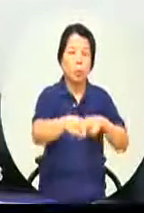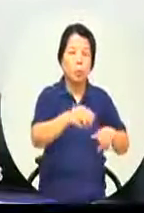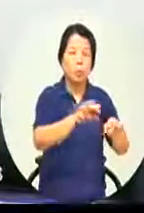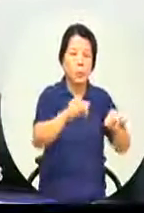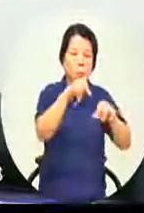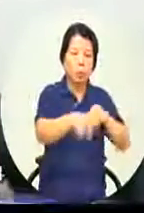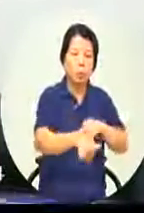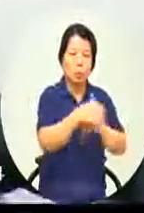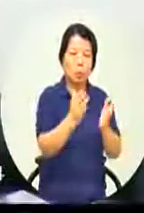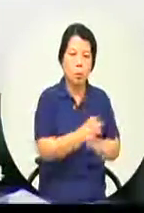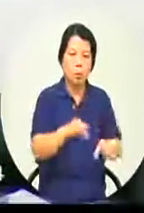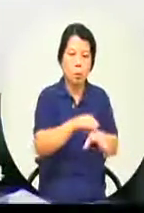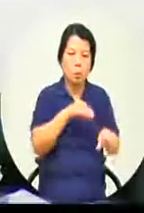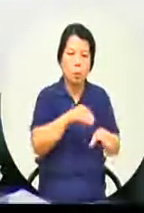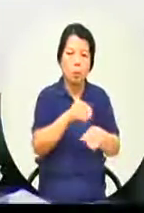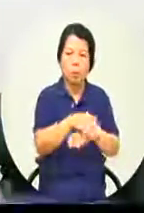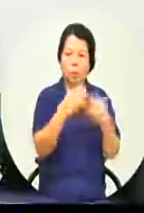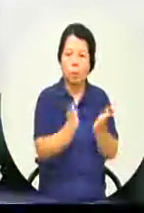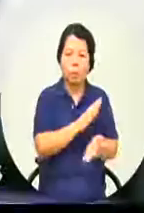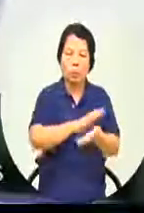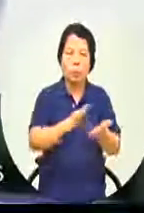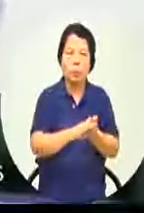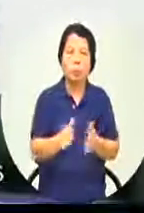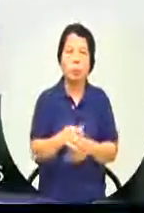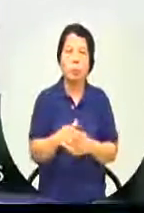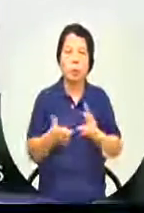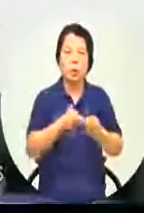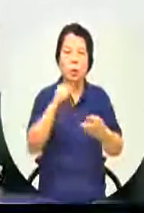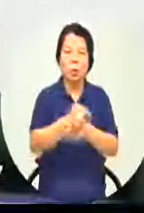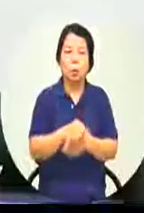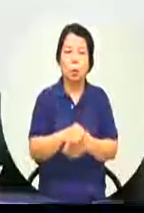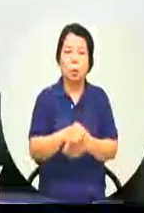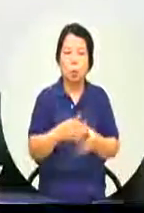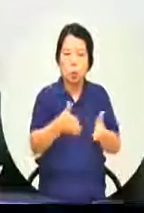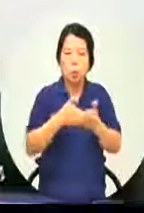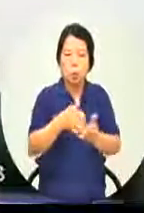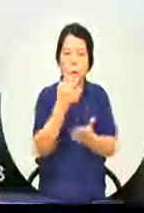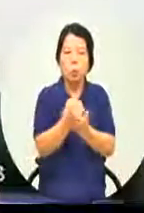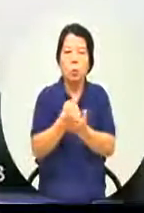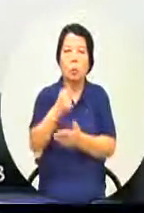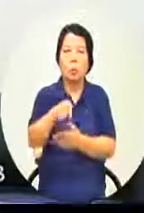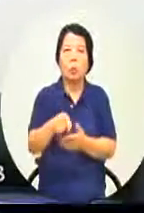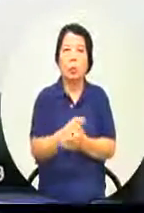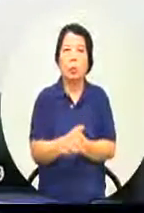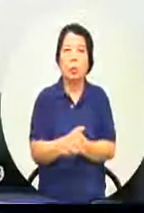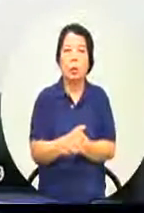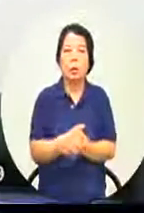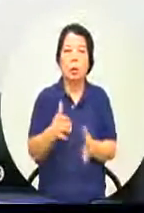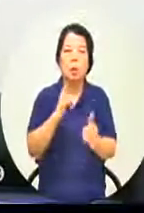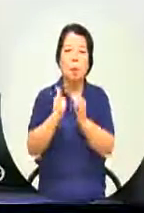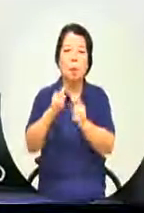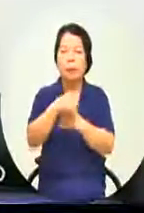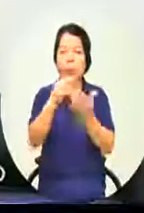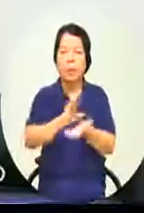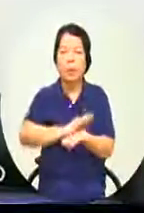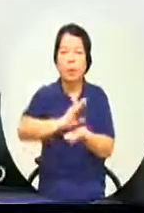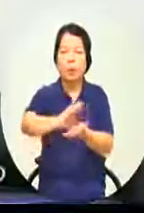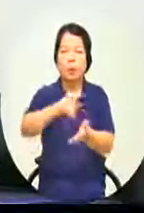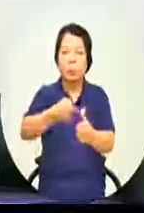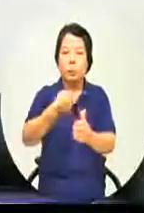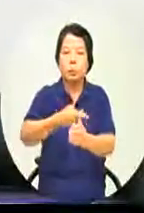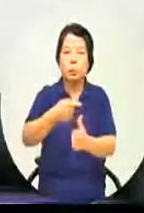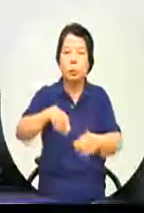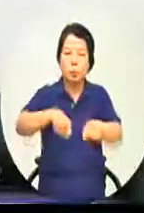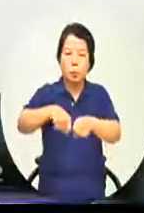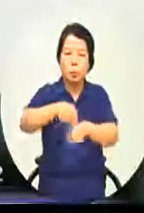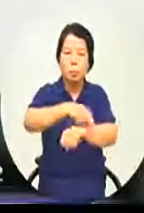好好的跟公务局做一个沟通跟协调，然后把铁路地下化需要留给民众停车的空间，也事先的把它规划出来。那这在这